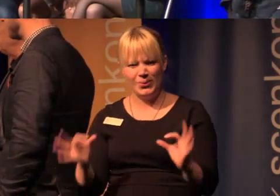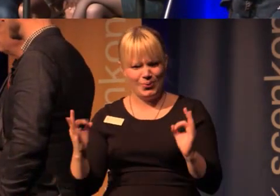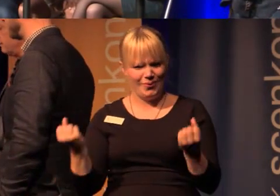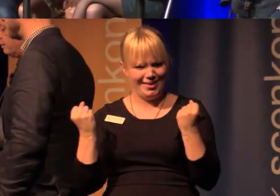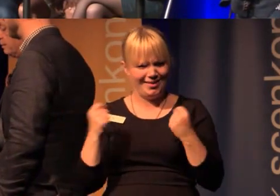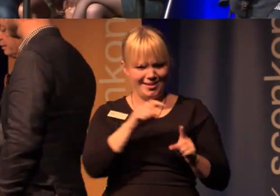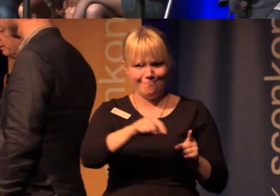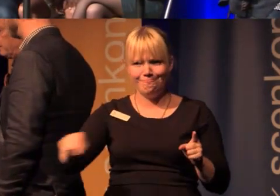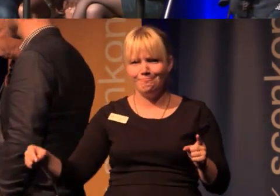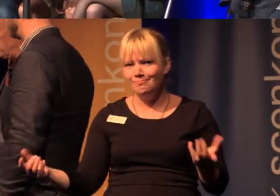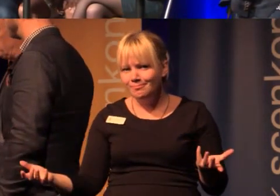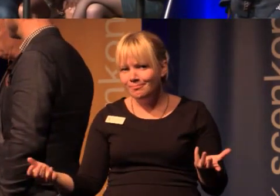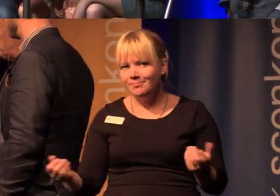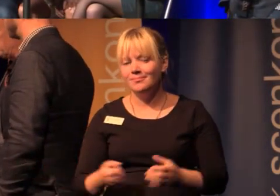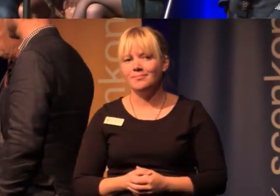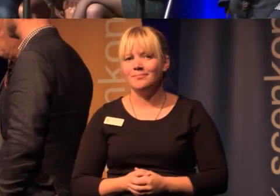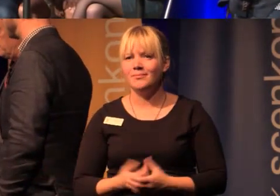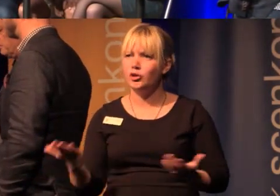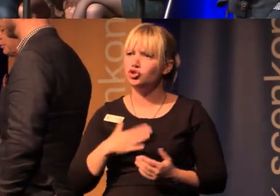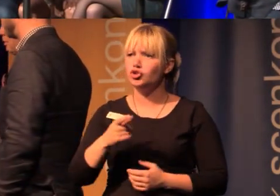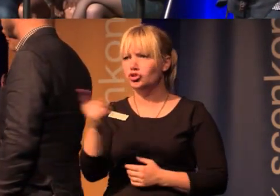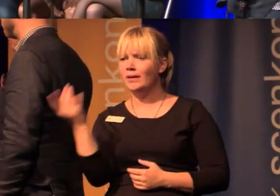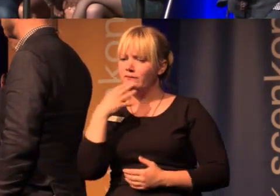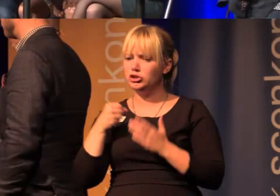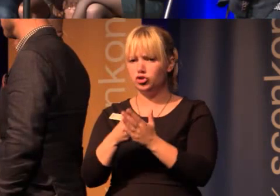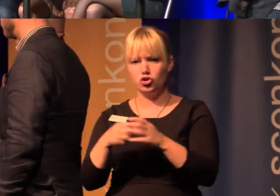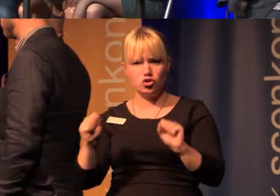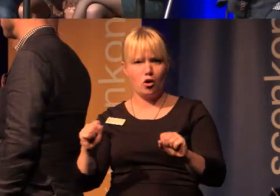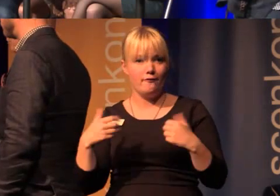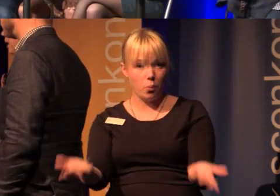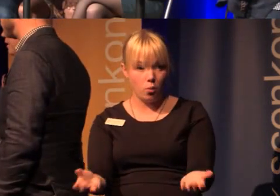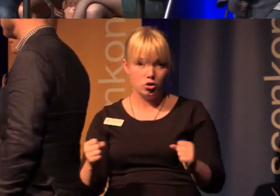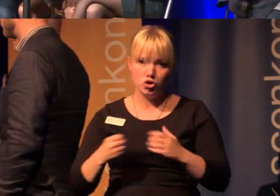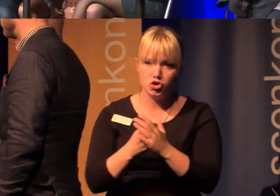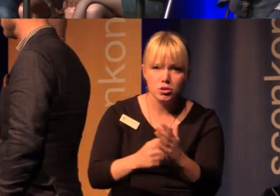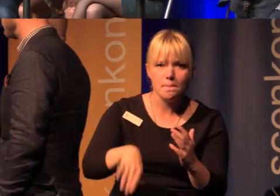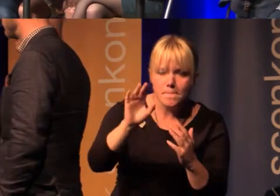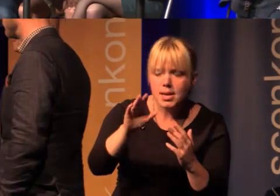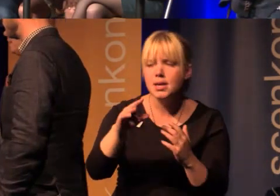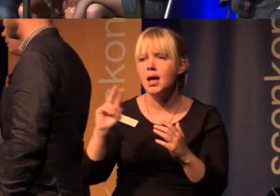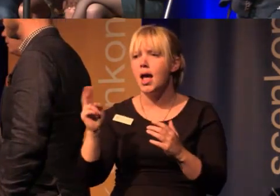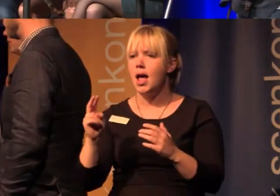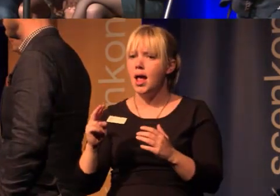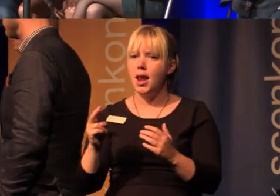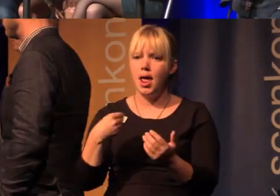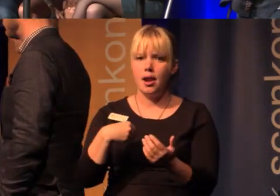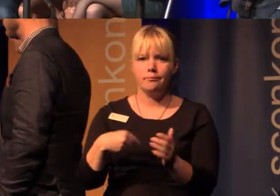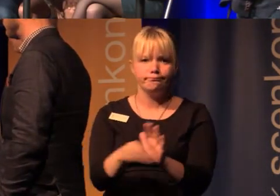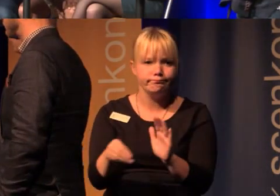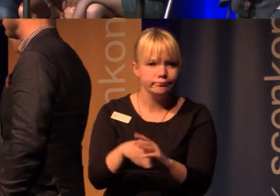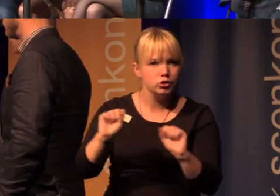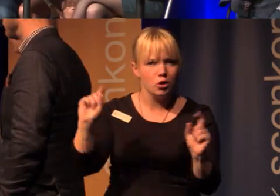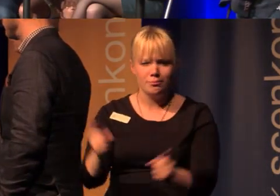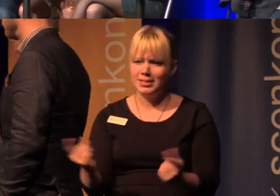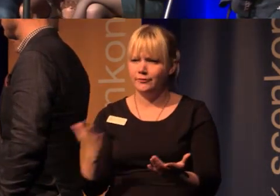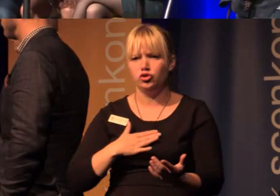och vilket stöd tycker ni att de ska ha? Ska vi stötta dem mer eller ska man minska anslagen till dem? Hur ser ni